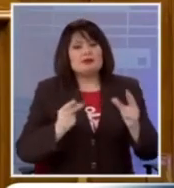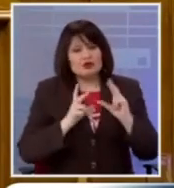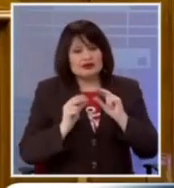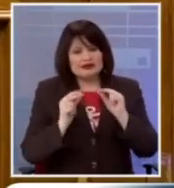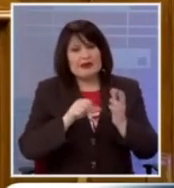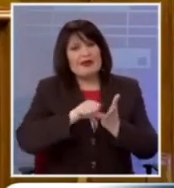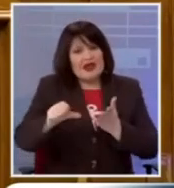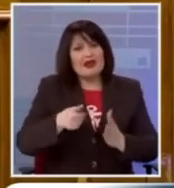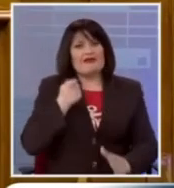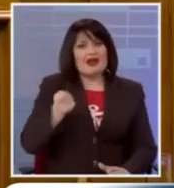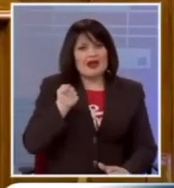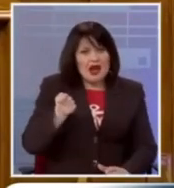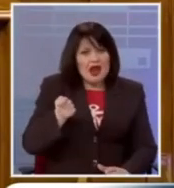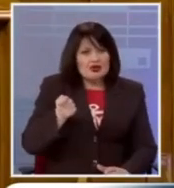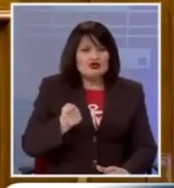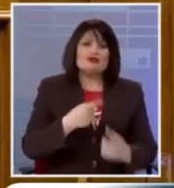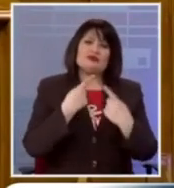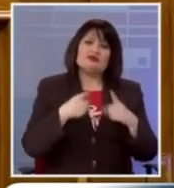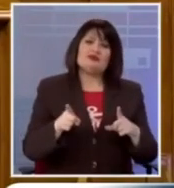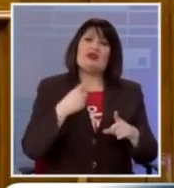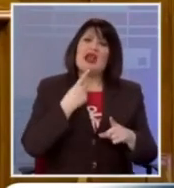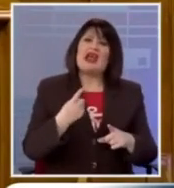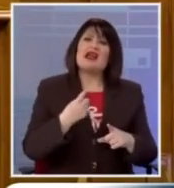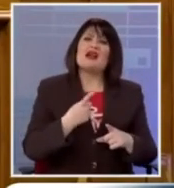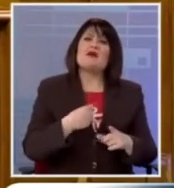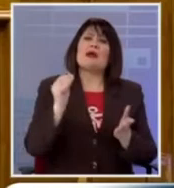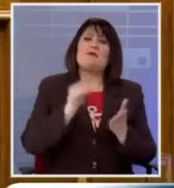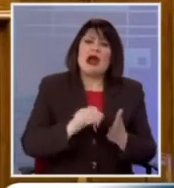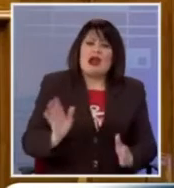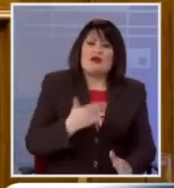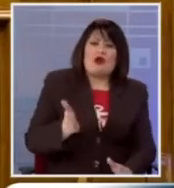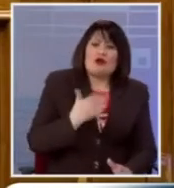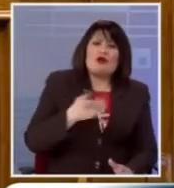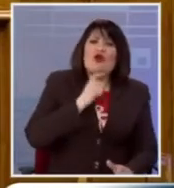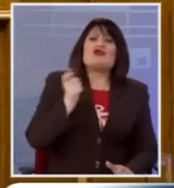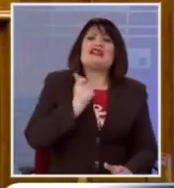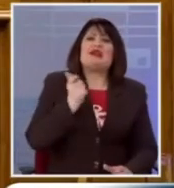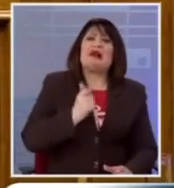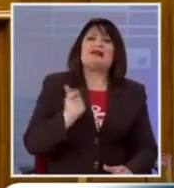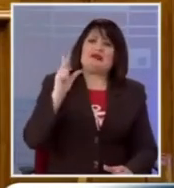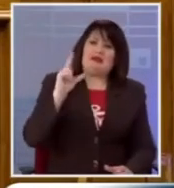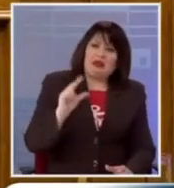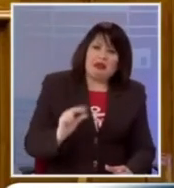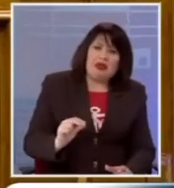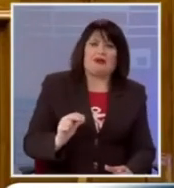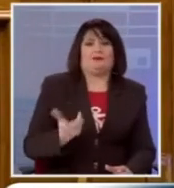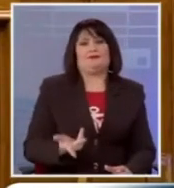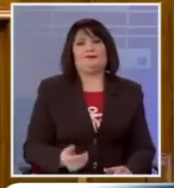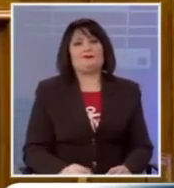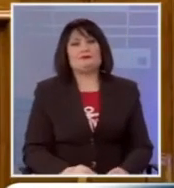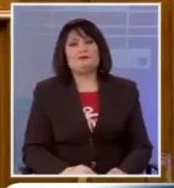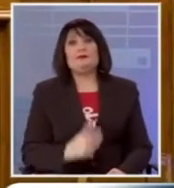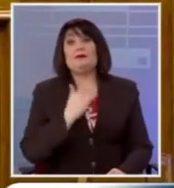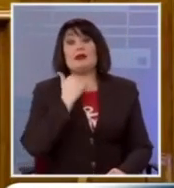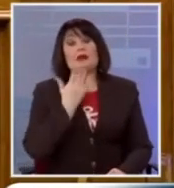διαγραφή του χρέους θα συζητούσαμε για περικοπές συντάξεων και νέες απολύσεις. Δεν θέλουμε. Δεν μπορούμε να